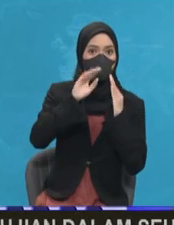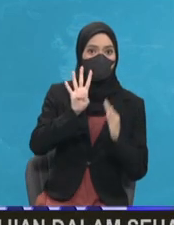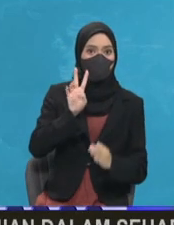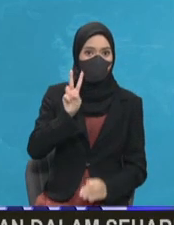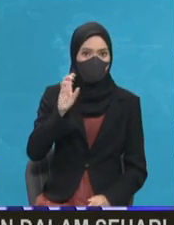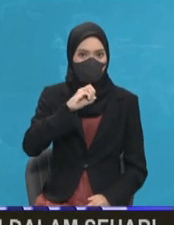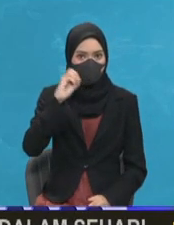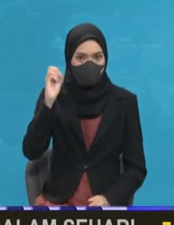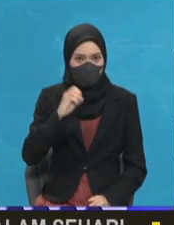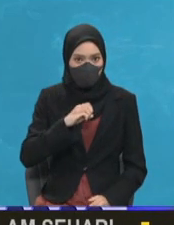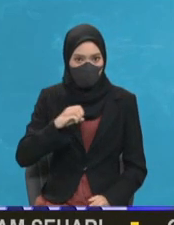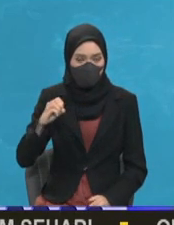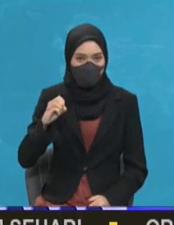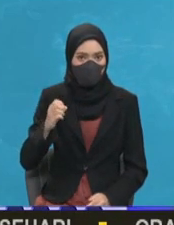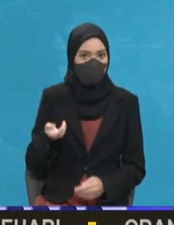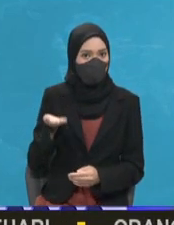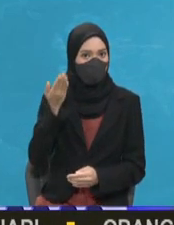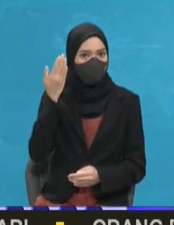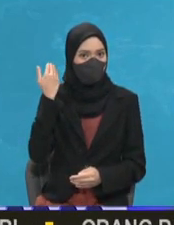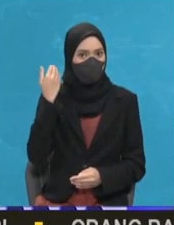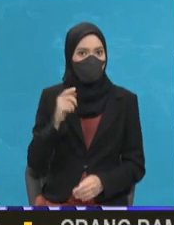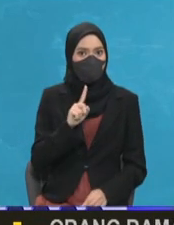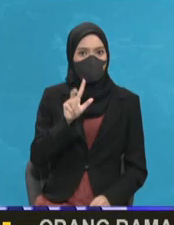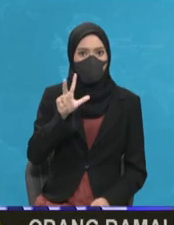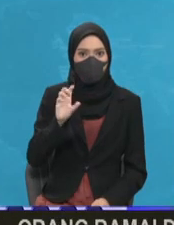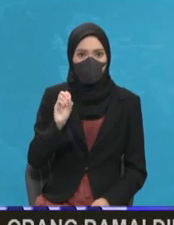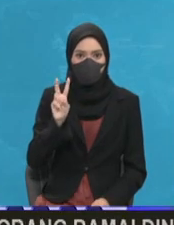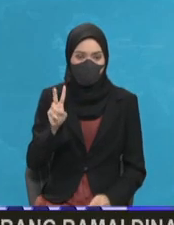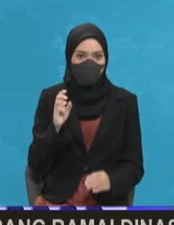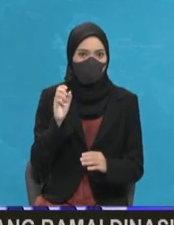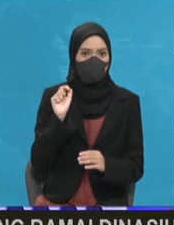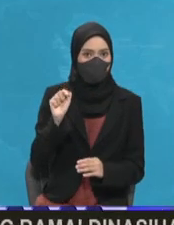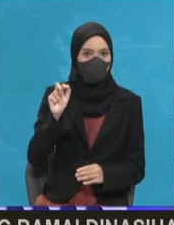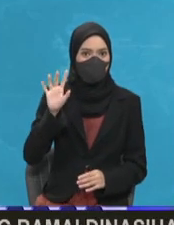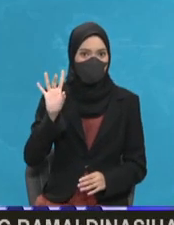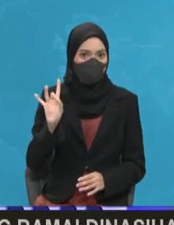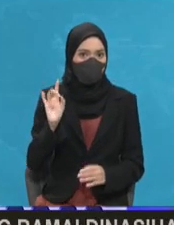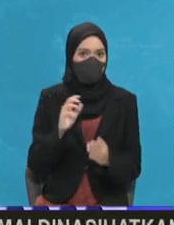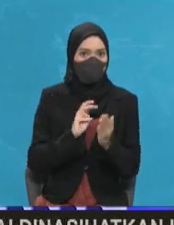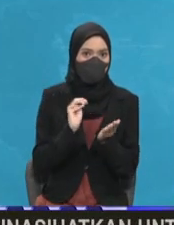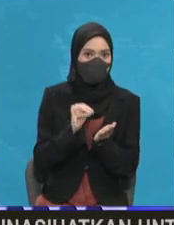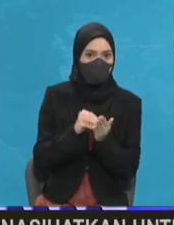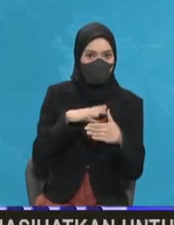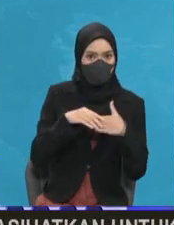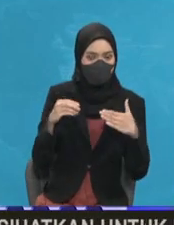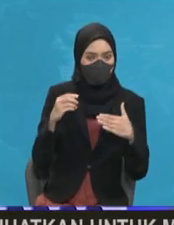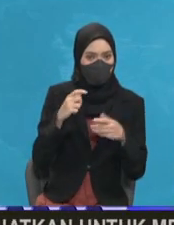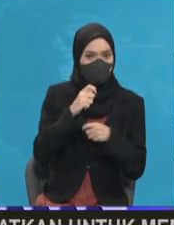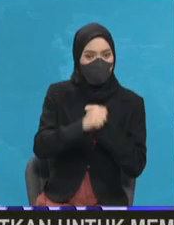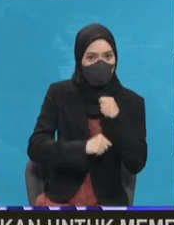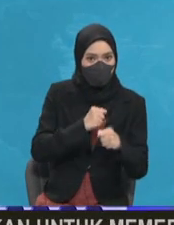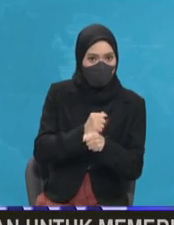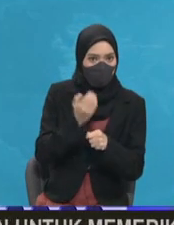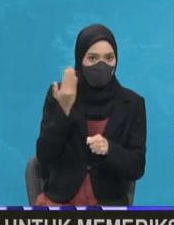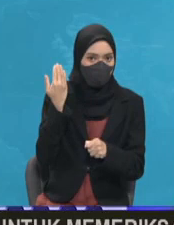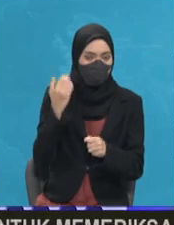daripada 1328 juta Ringgit pada bulan yang sama tahun lalu merekalah bagi perubahan